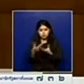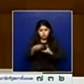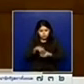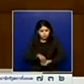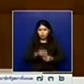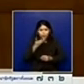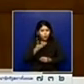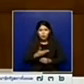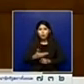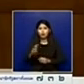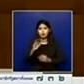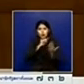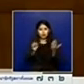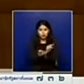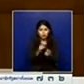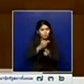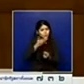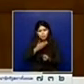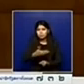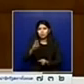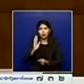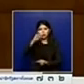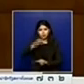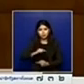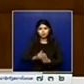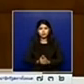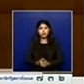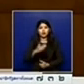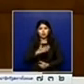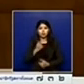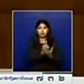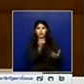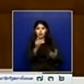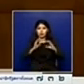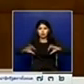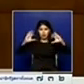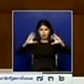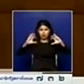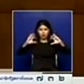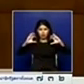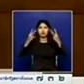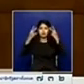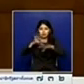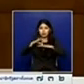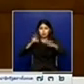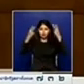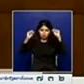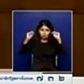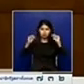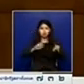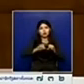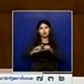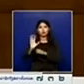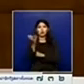งยืนต่อไปนะครับผมเองในนามของรัฐบาลในนามรัฐมนตรีรู้ว่าทุกอย่างอาจจะต้องเปลี่ยนแปลงไปตามกาลเวลาของโลก